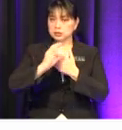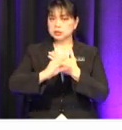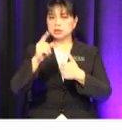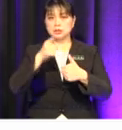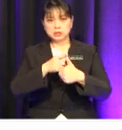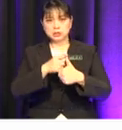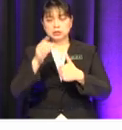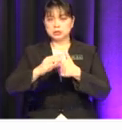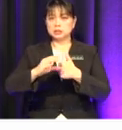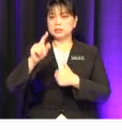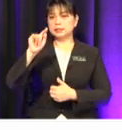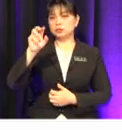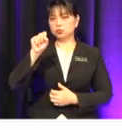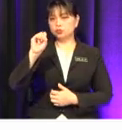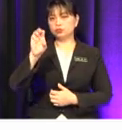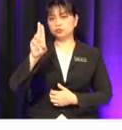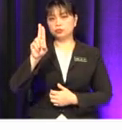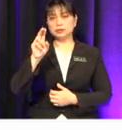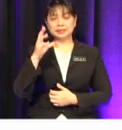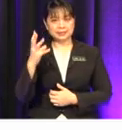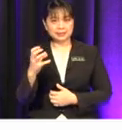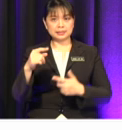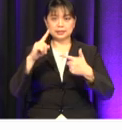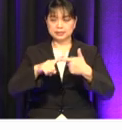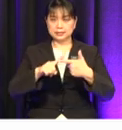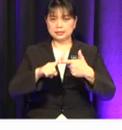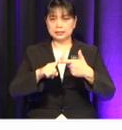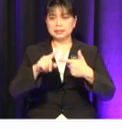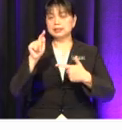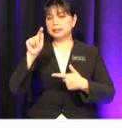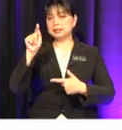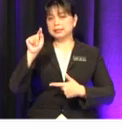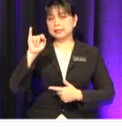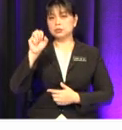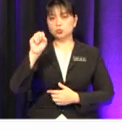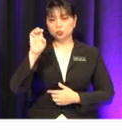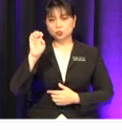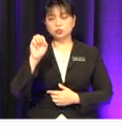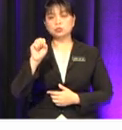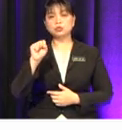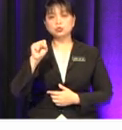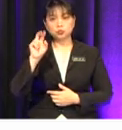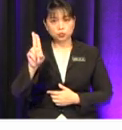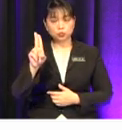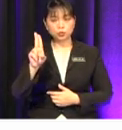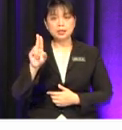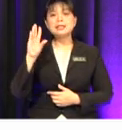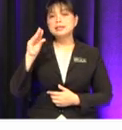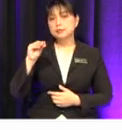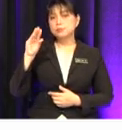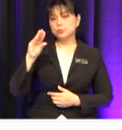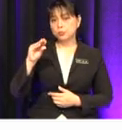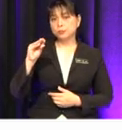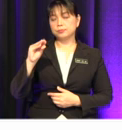ya kecelakaan tisu keras satu lagi lah kecelakaan tisu lembut keras Nih